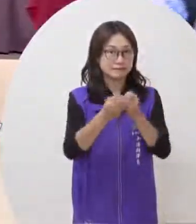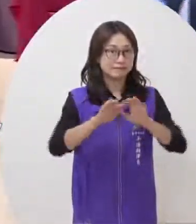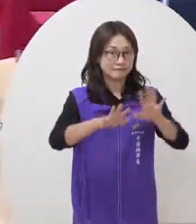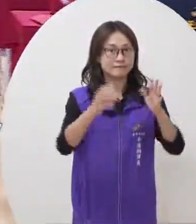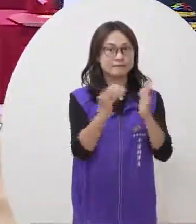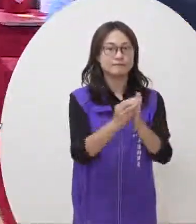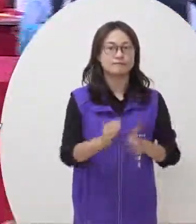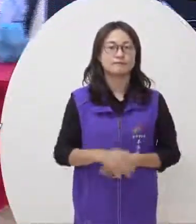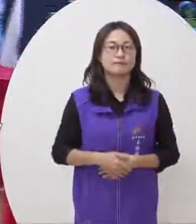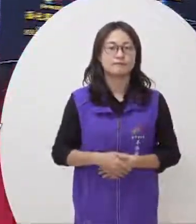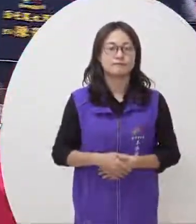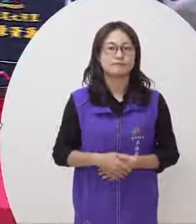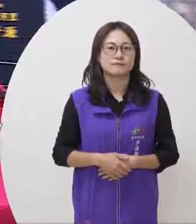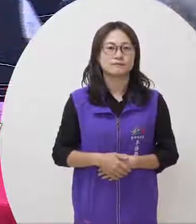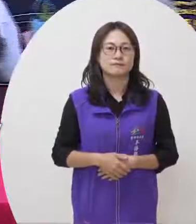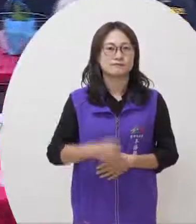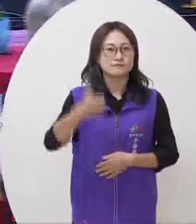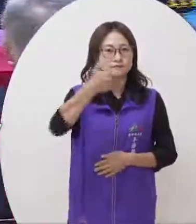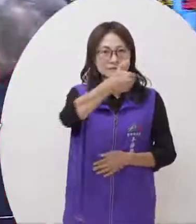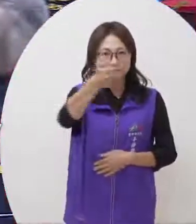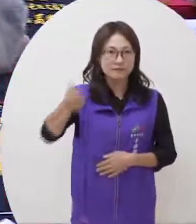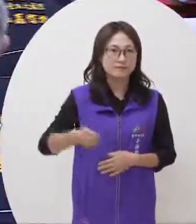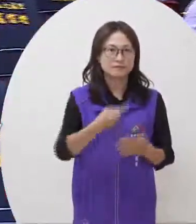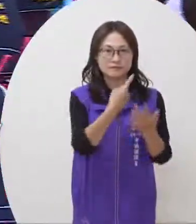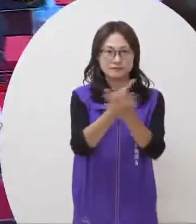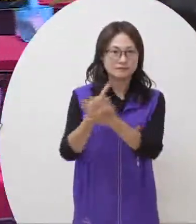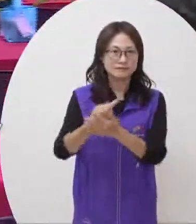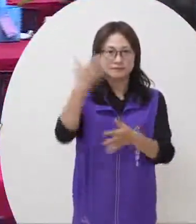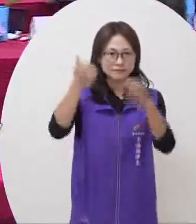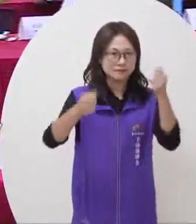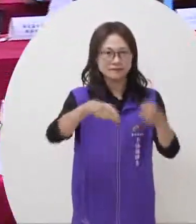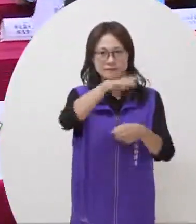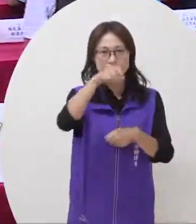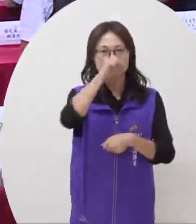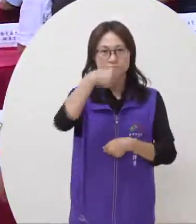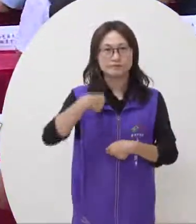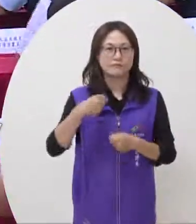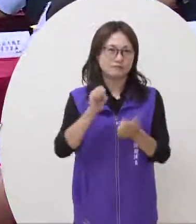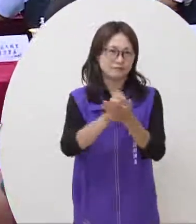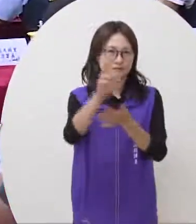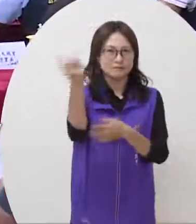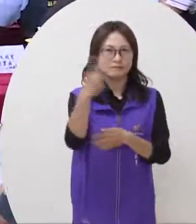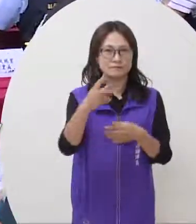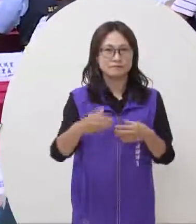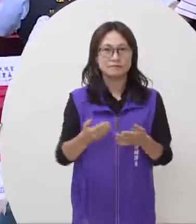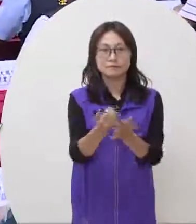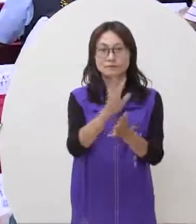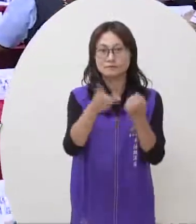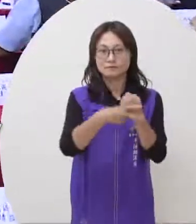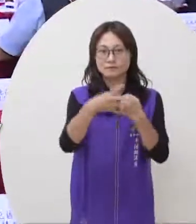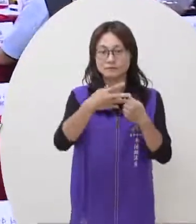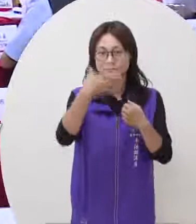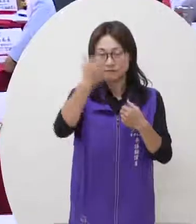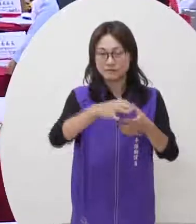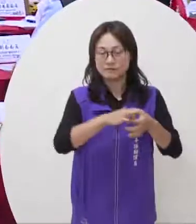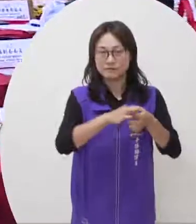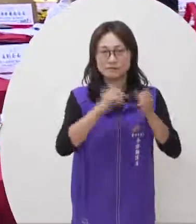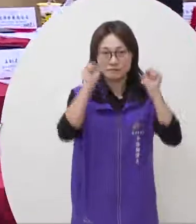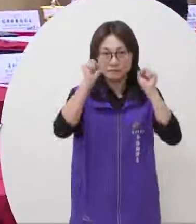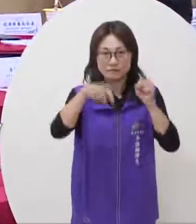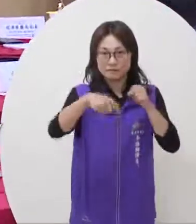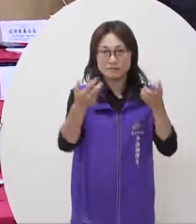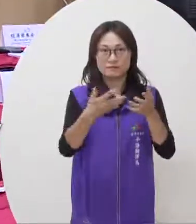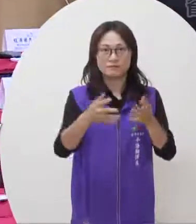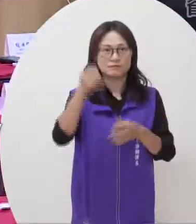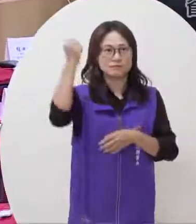好，谢谢市长，各首长、各里长，大家好。运动局就2点报告哦。刚刚有里长特别关心到运动的部分，草马国